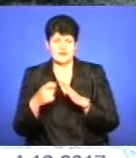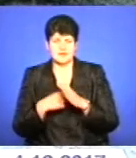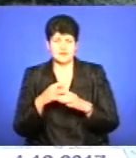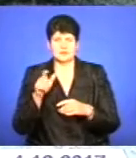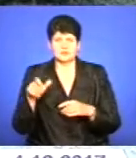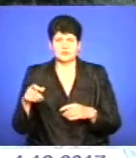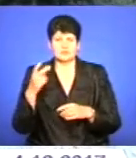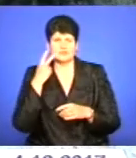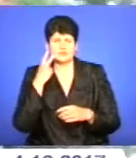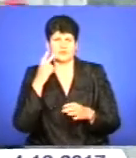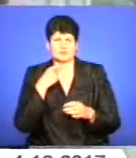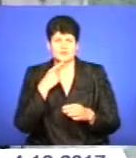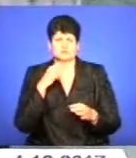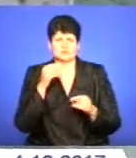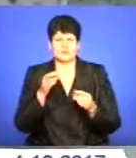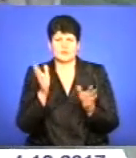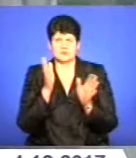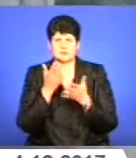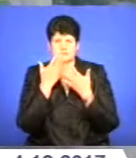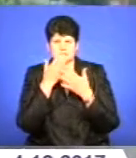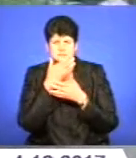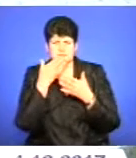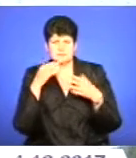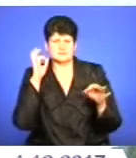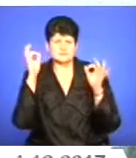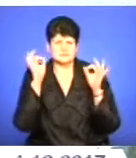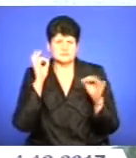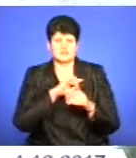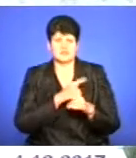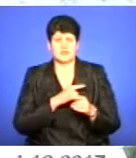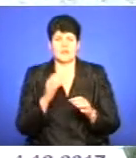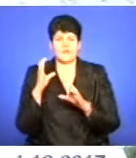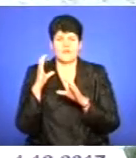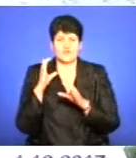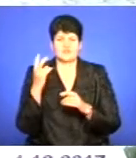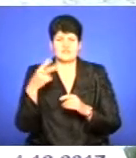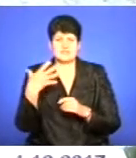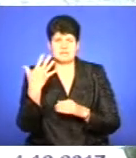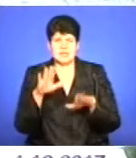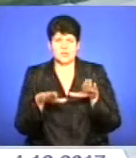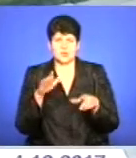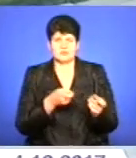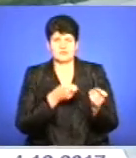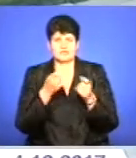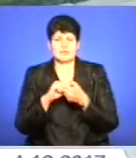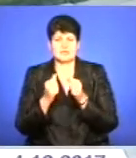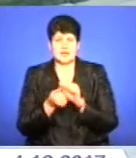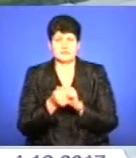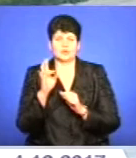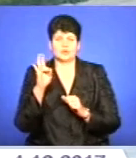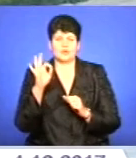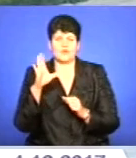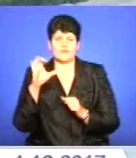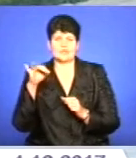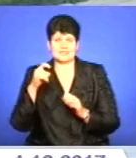пилюці ми розповідали вам кілька місяців тому. Фури вагою більше як 25 тонн везли камінь із Новосілківського кар'єру